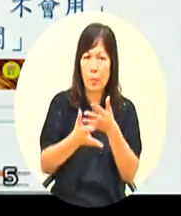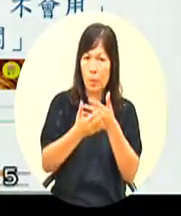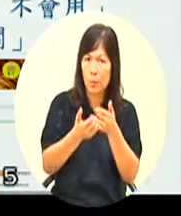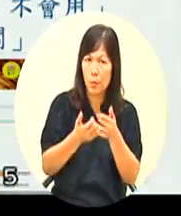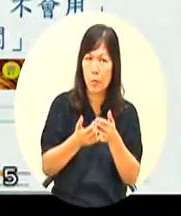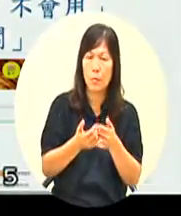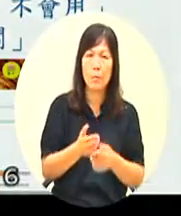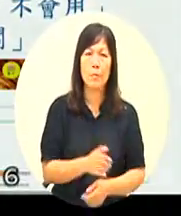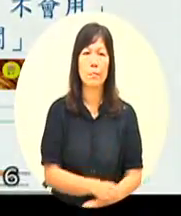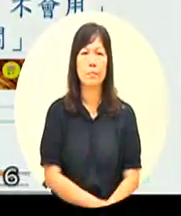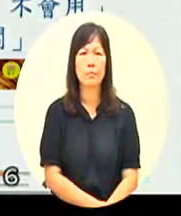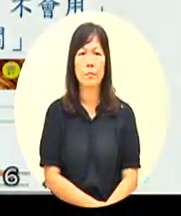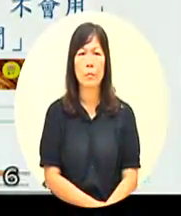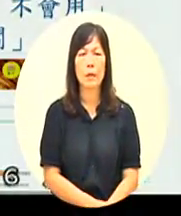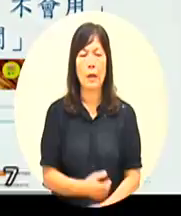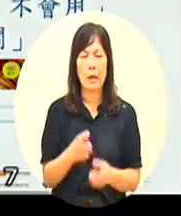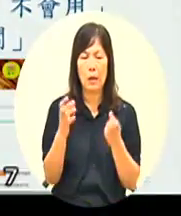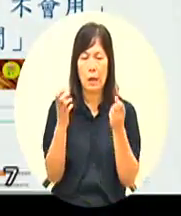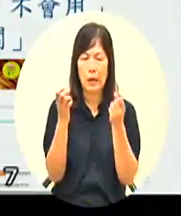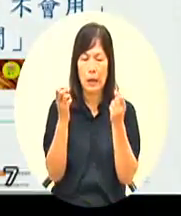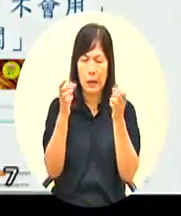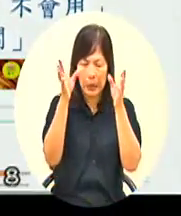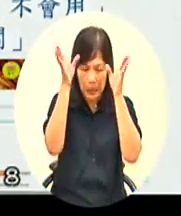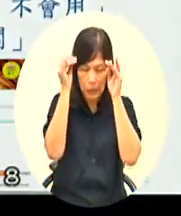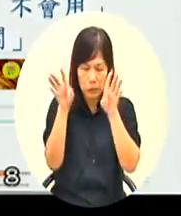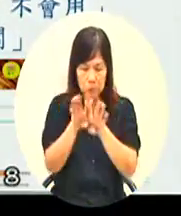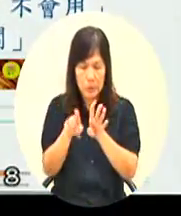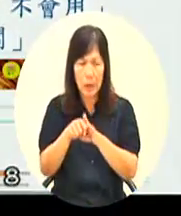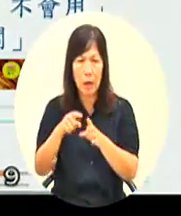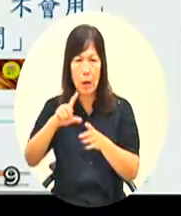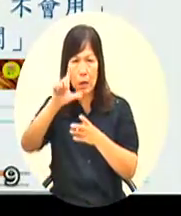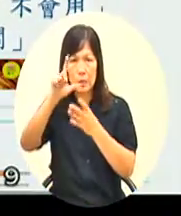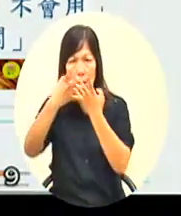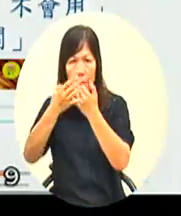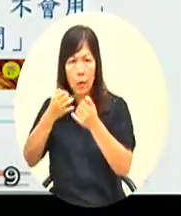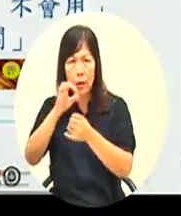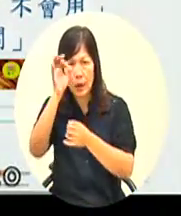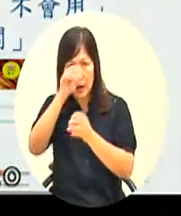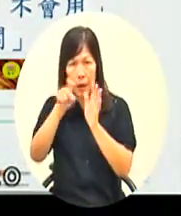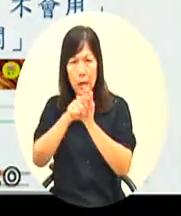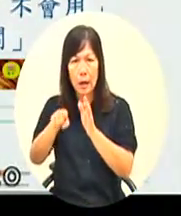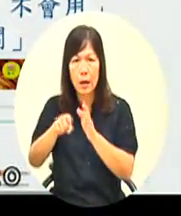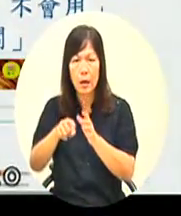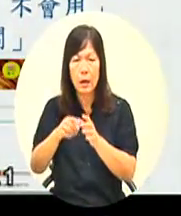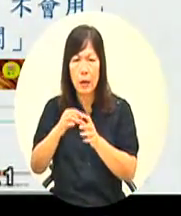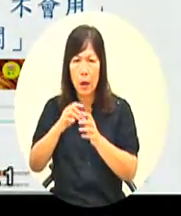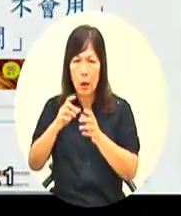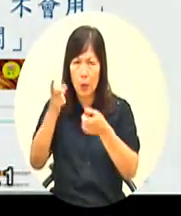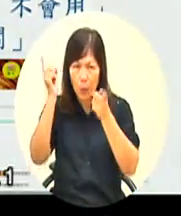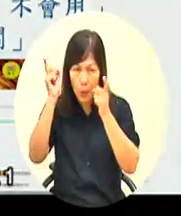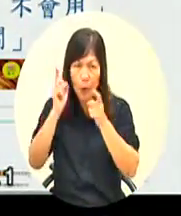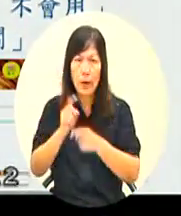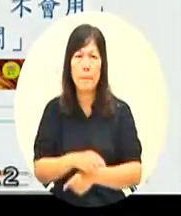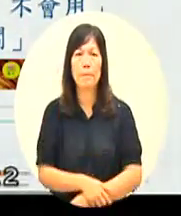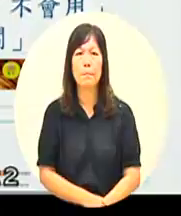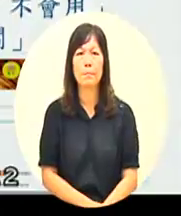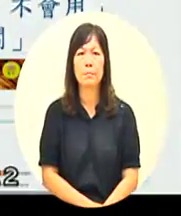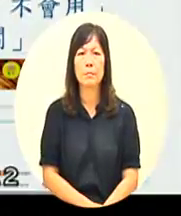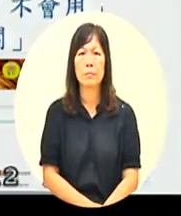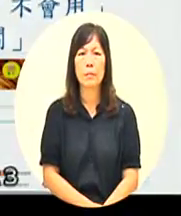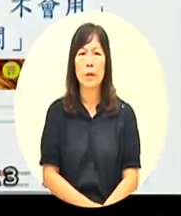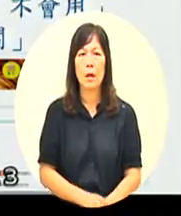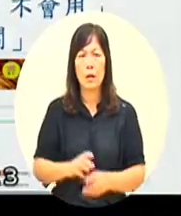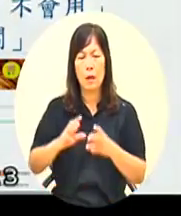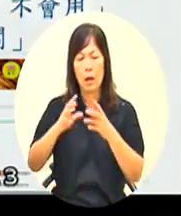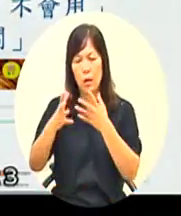哦，在暑假的时候上网去上这个DataGo 的闯关关哈。国